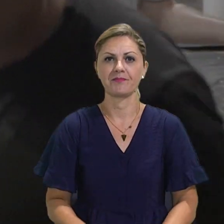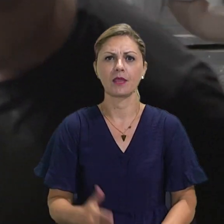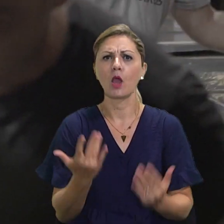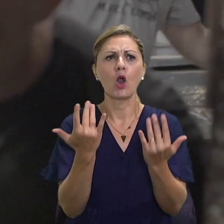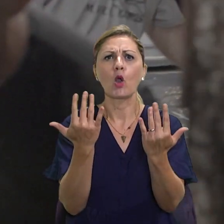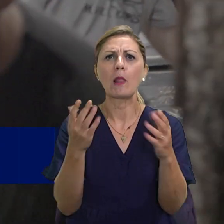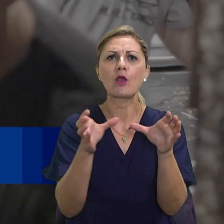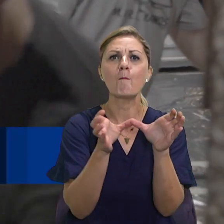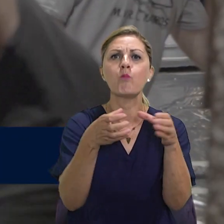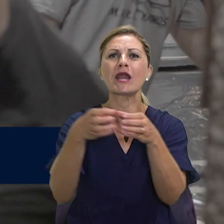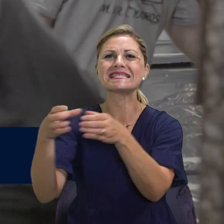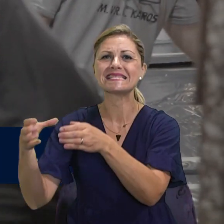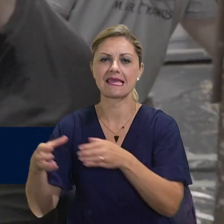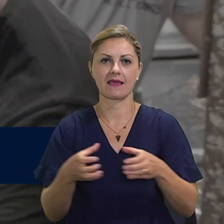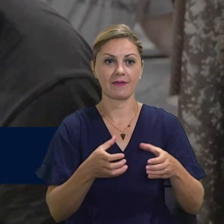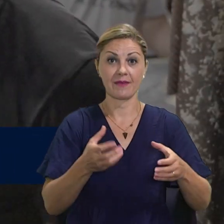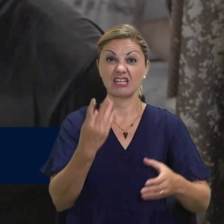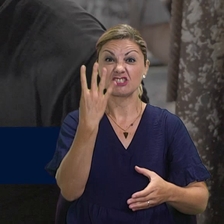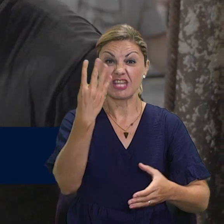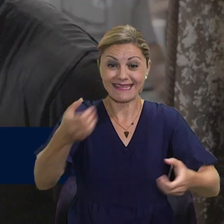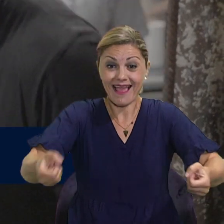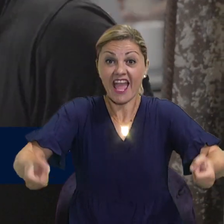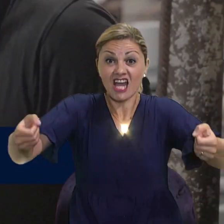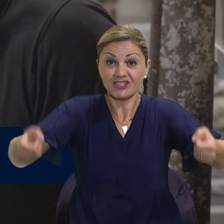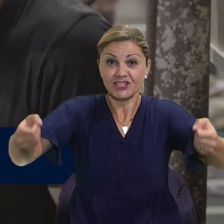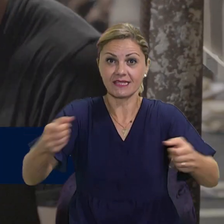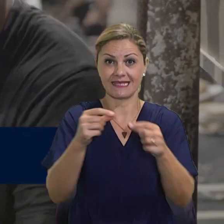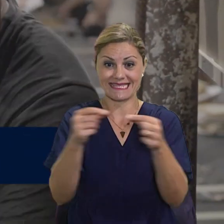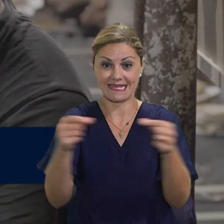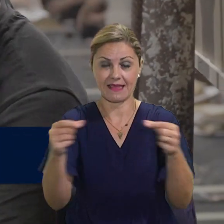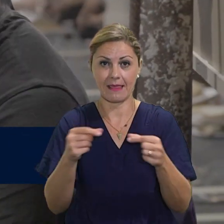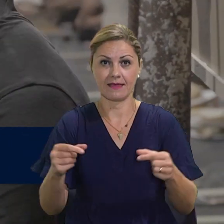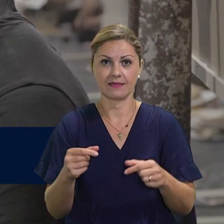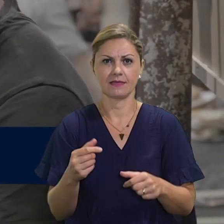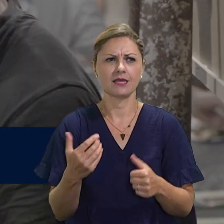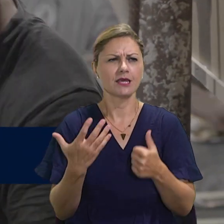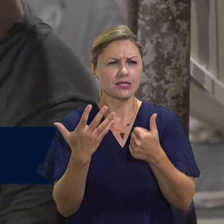Koliko porcija srdela ste pripremili? 4 kašete, ne znam koliko je porcija.